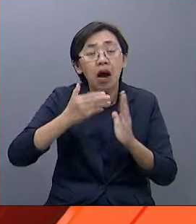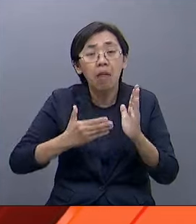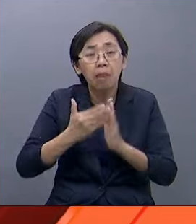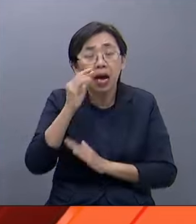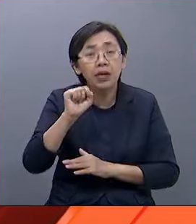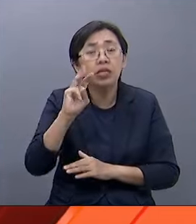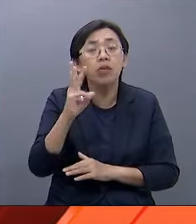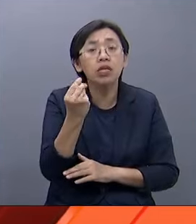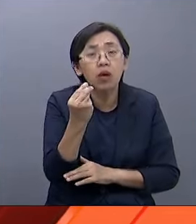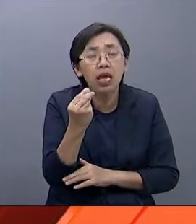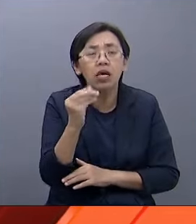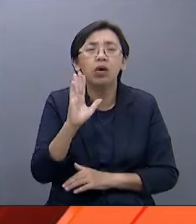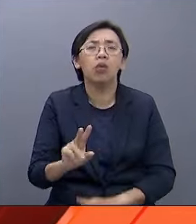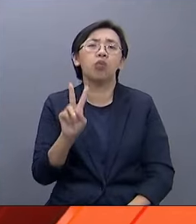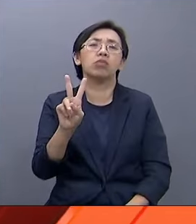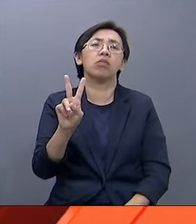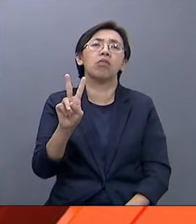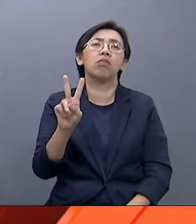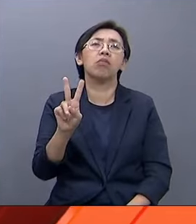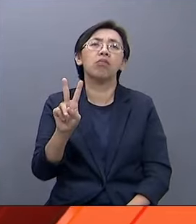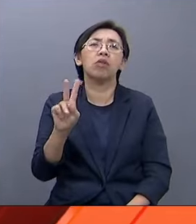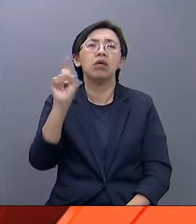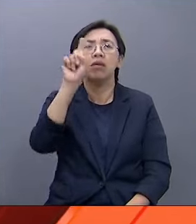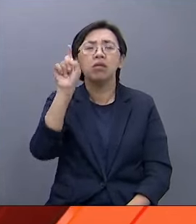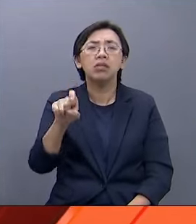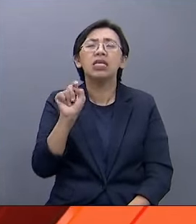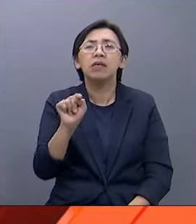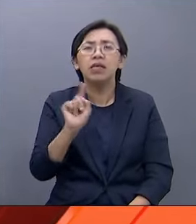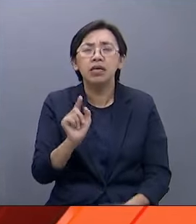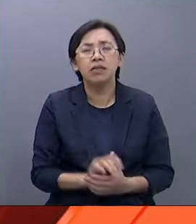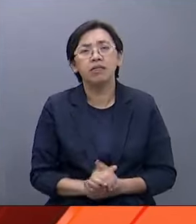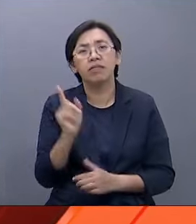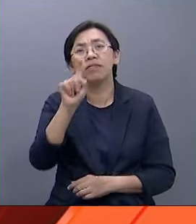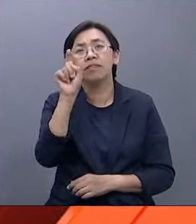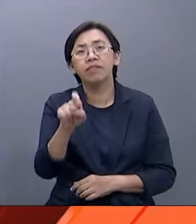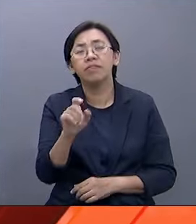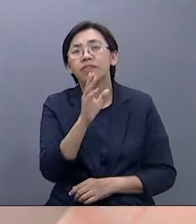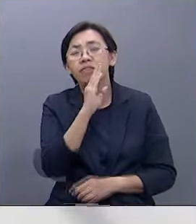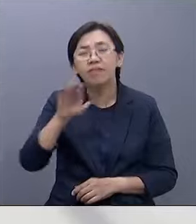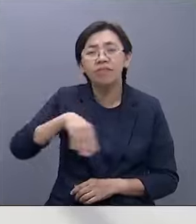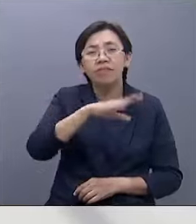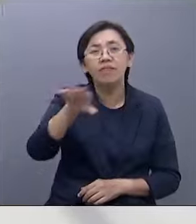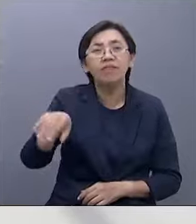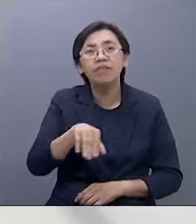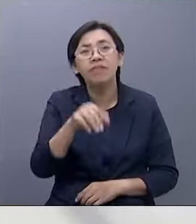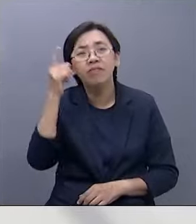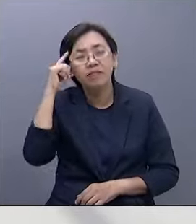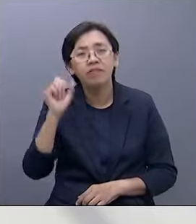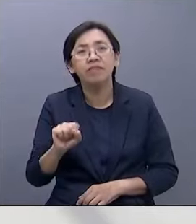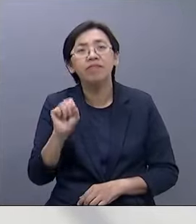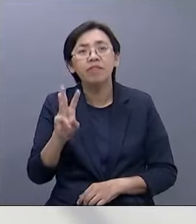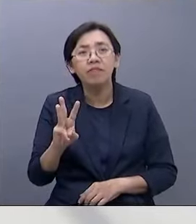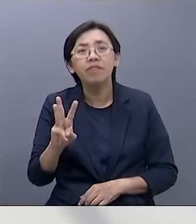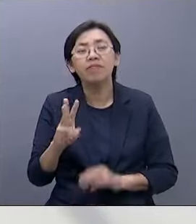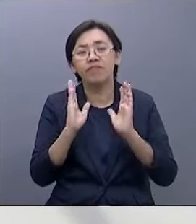สวได้ 2คนเท่านั้นดิฉันกำลังจะตั้งข้อสังเกตแบบนี้ค่ะว่าการที่เราตัดเรื่องการมีสวเป็น